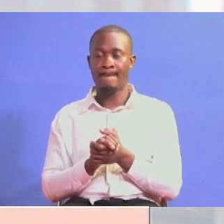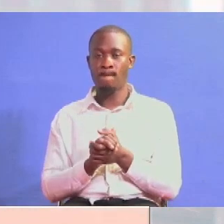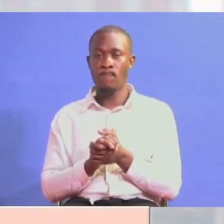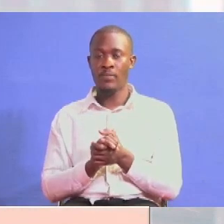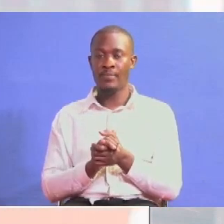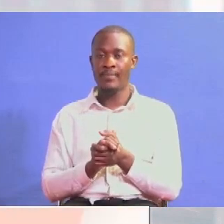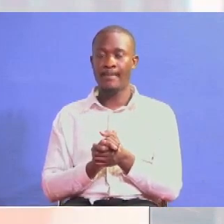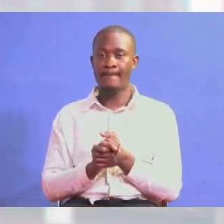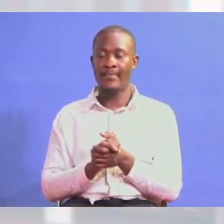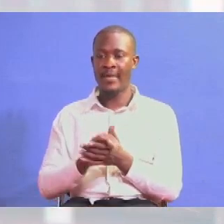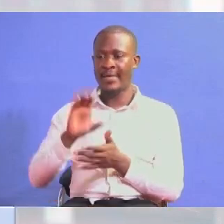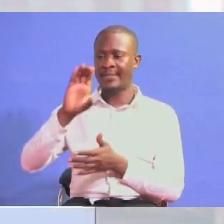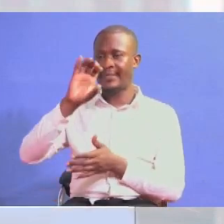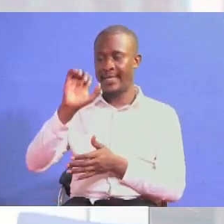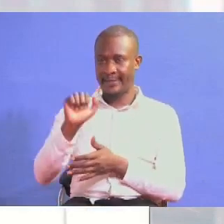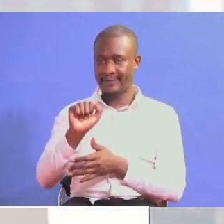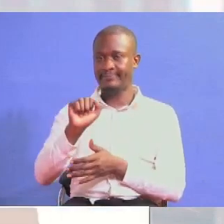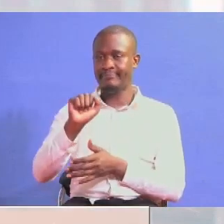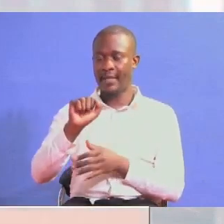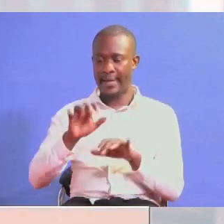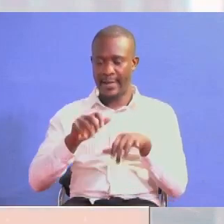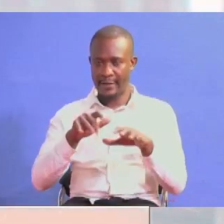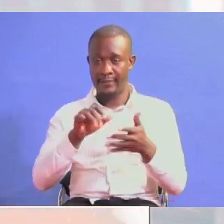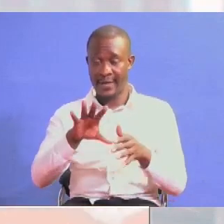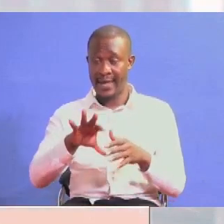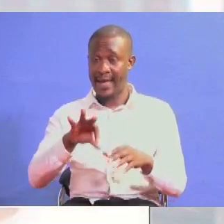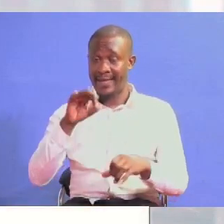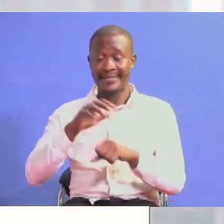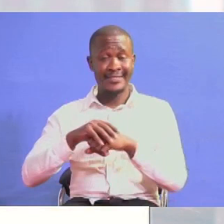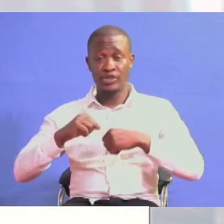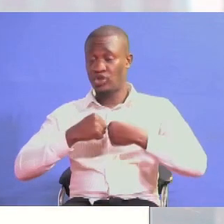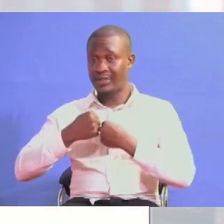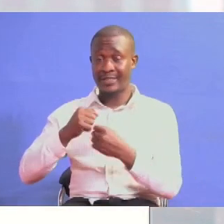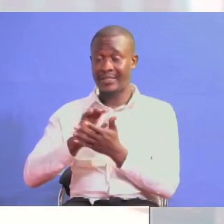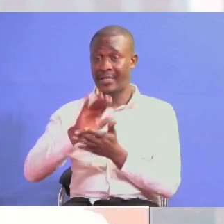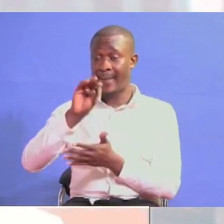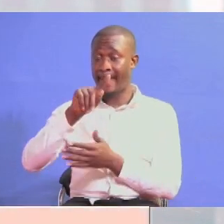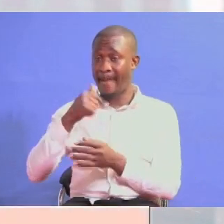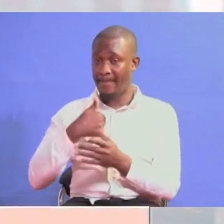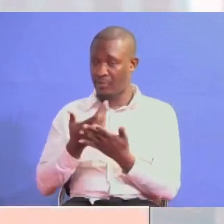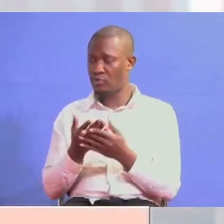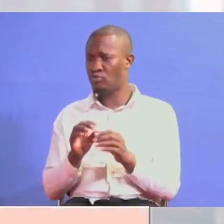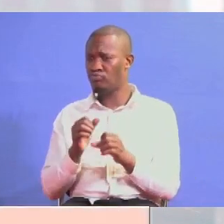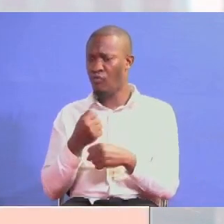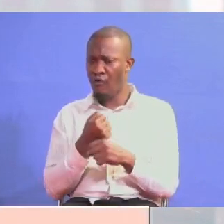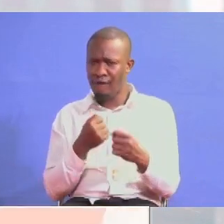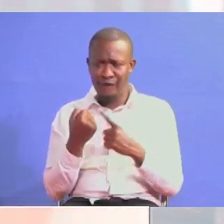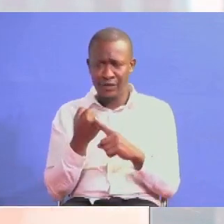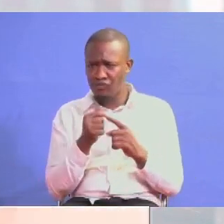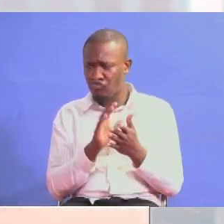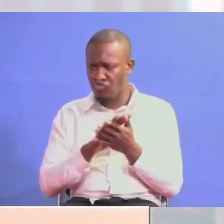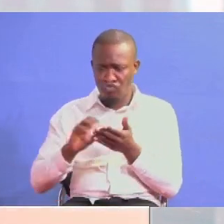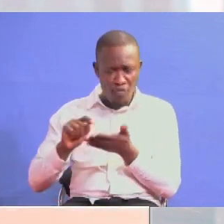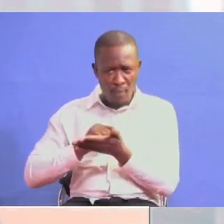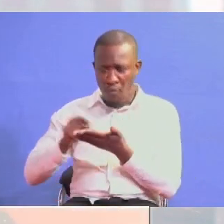waziri wa kilimo Mithika Linturi amejipata taabani baada ya wabunge kukabiliana kumbandua waziri huyo.